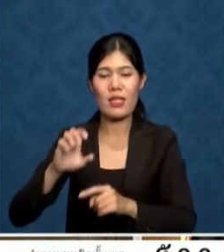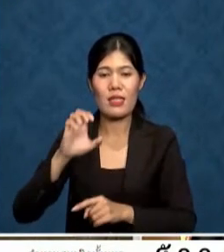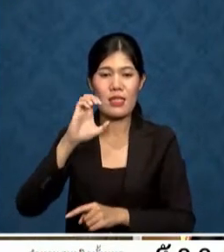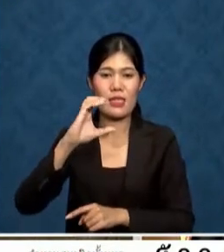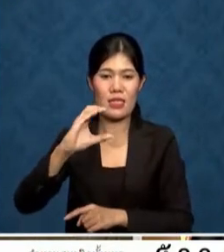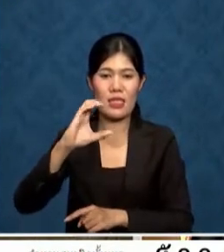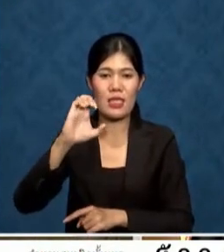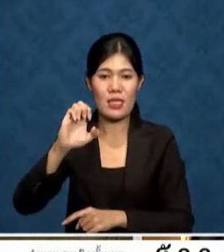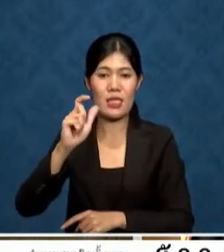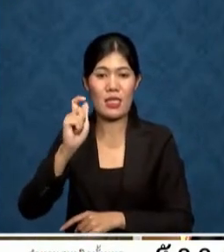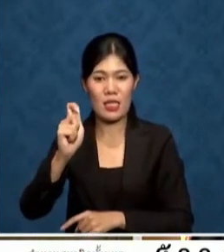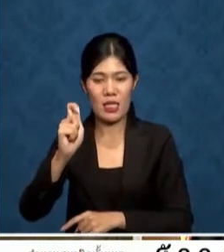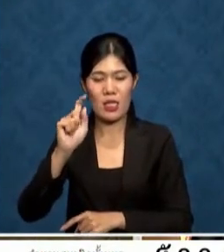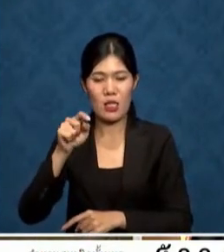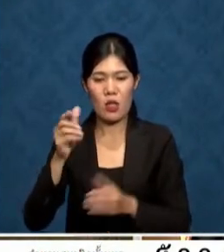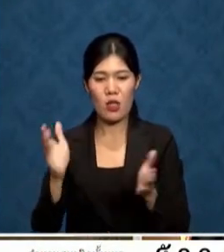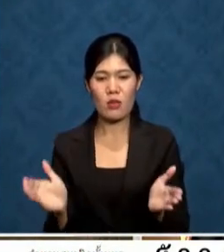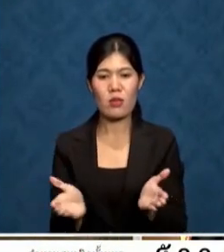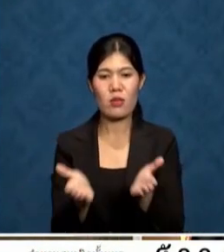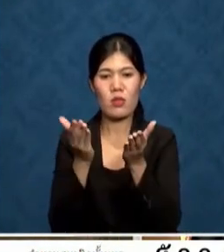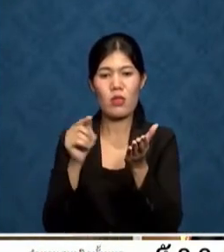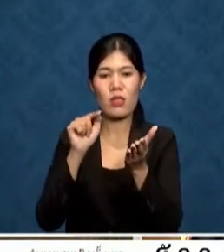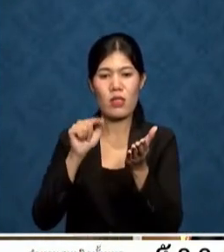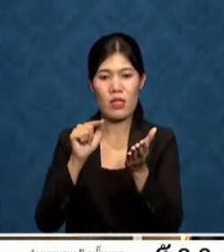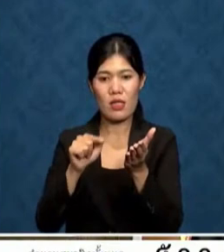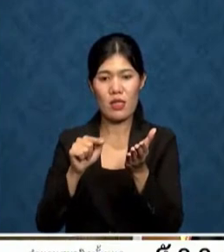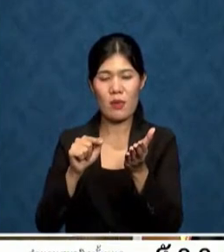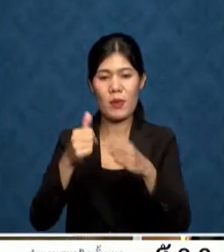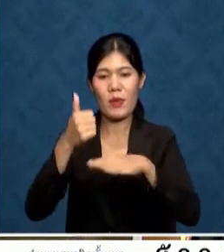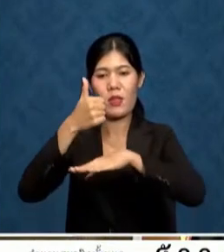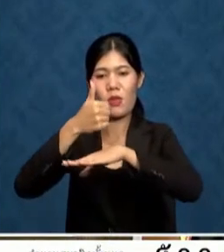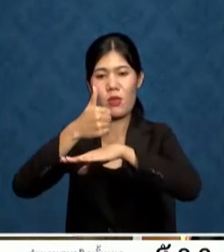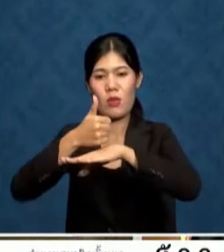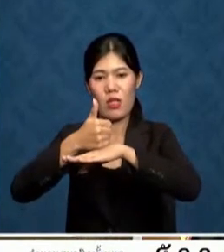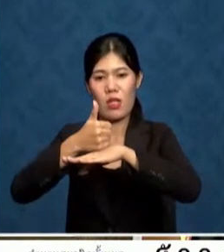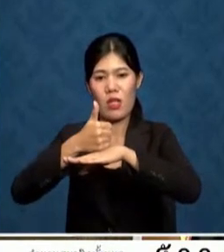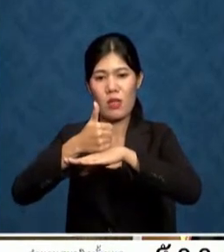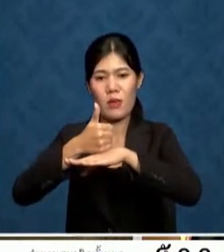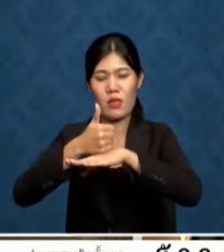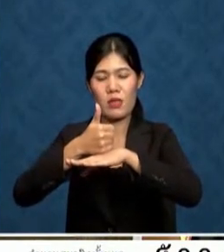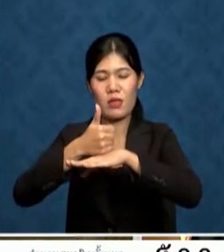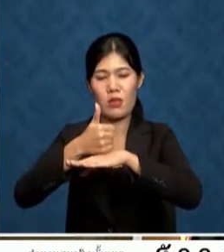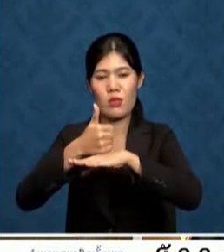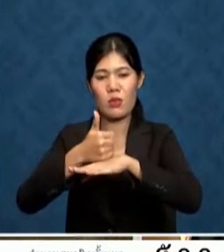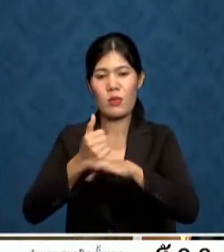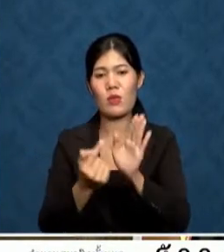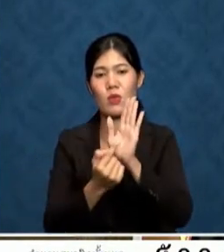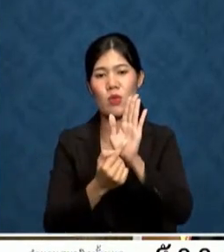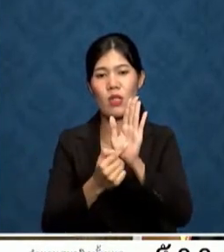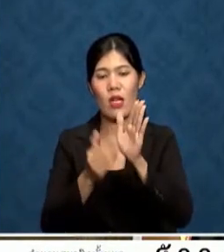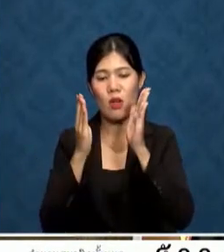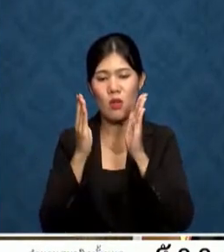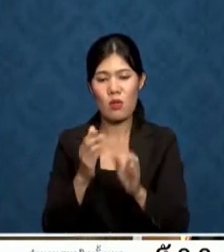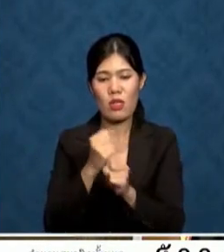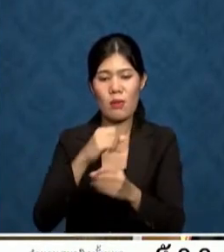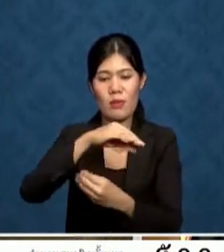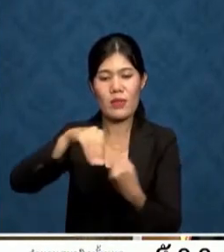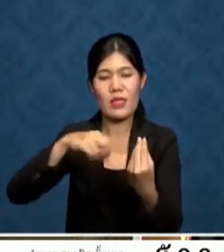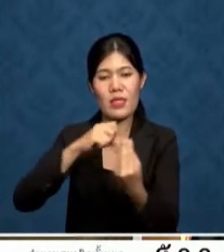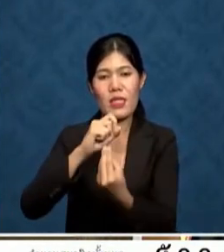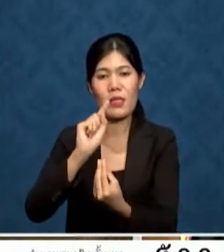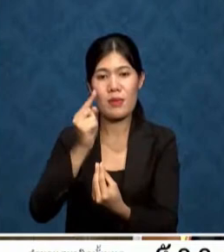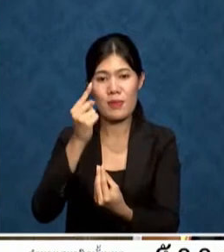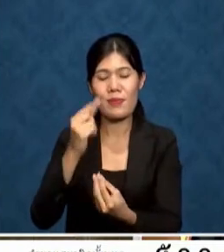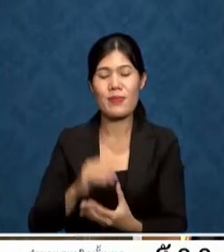แหละควรจะถูกยกระดับขึ้นมาเพื่อเป็นแม่งานด้านอุตสาหกรรมสร้างสรรค์เสติสร้างสรรค์ของไทยนะครับและอีกอย่างนึงที่อยากจะเสนอก็คือ